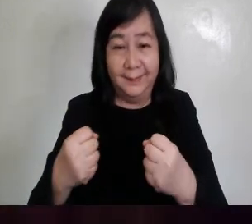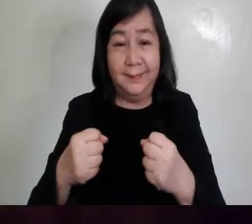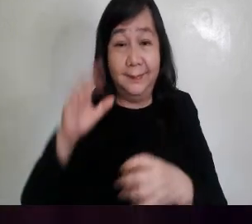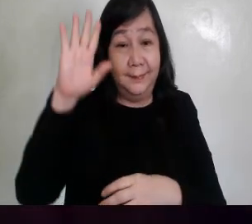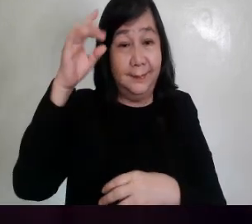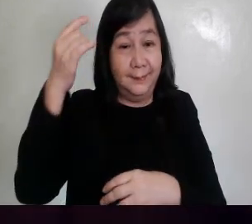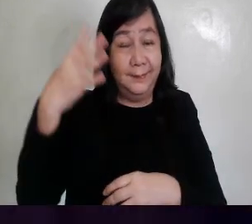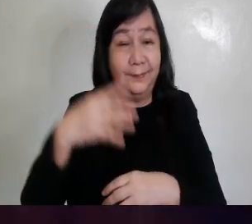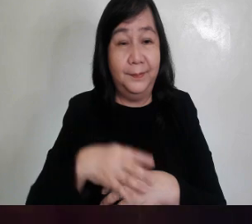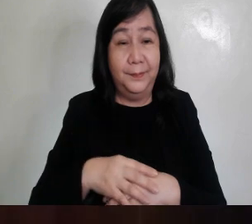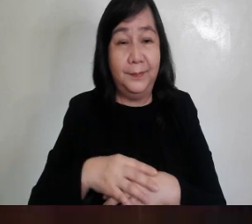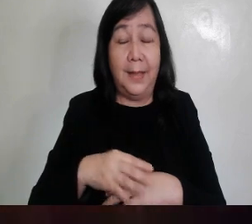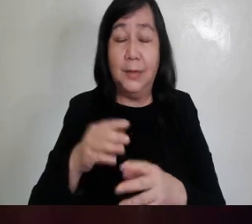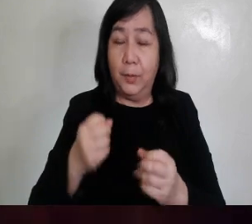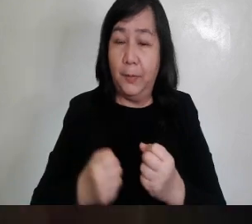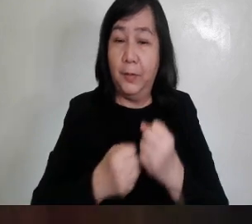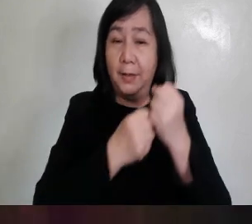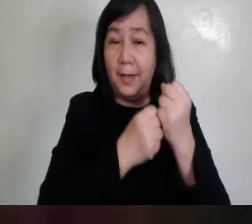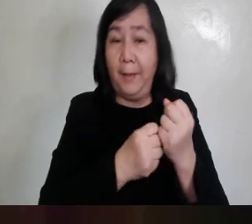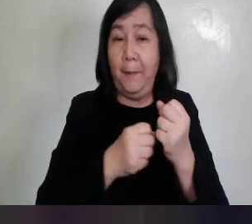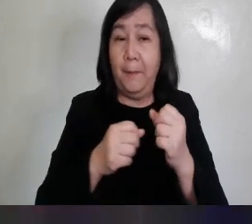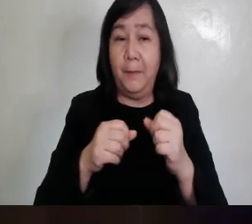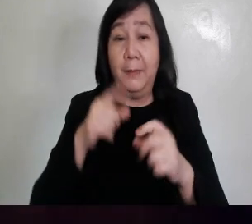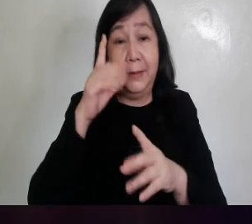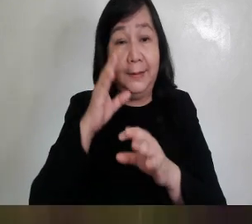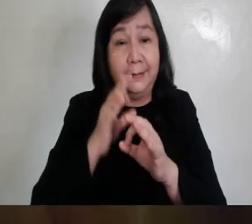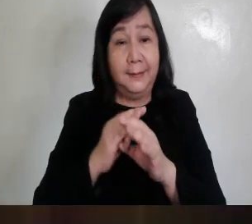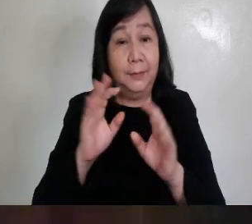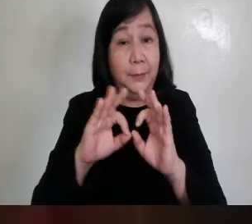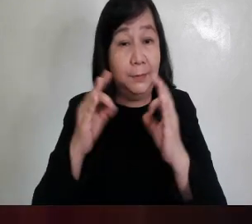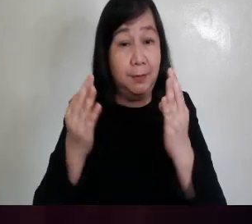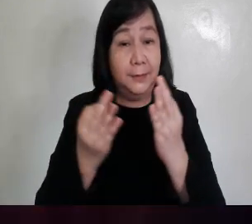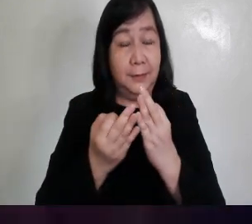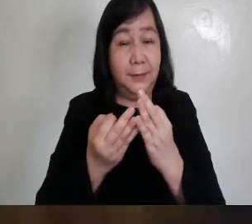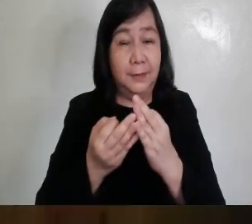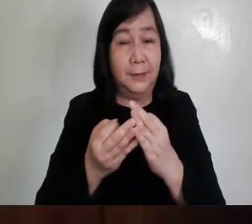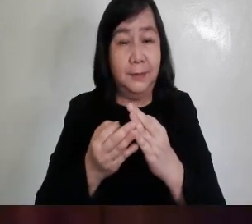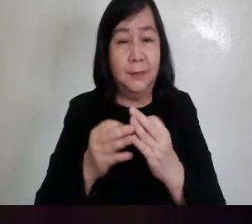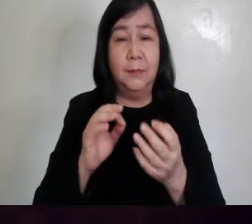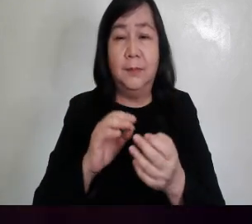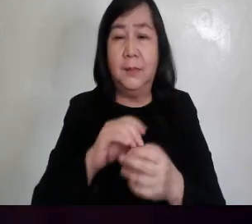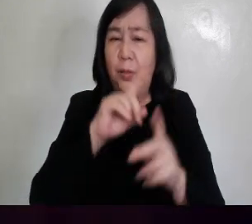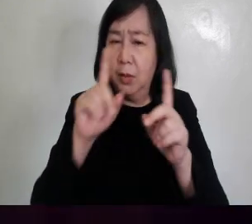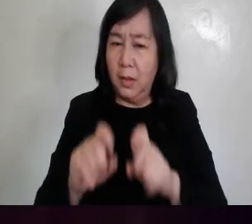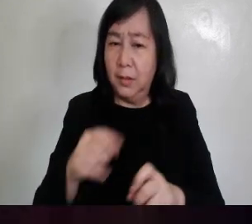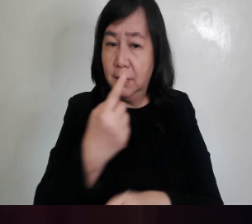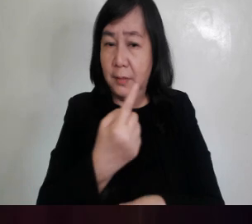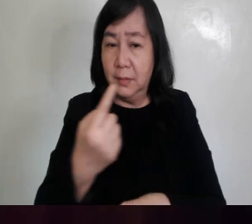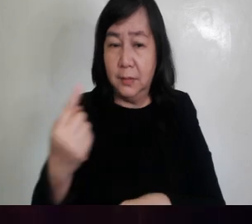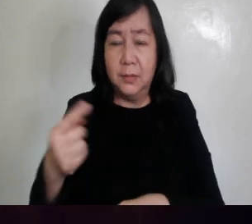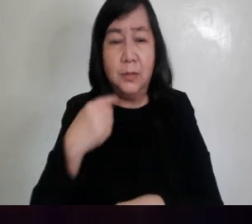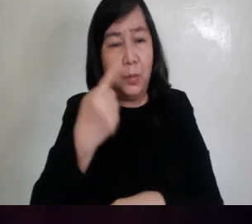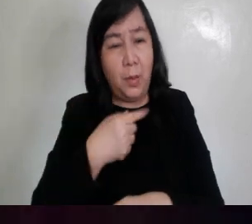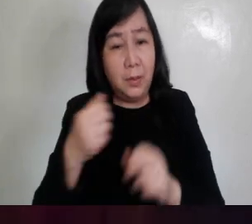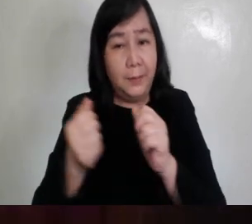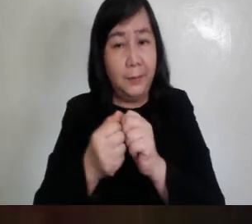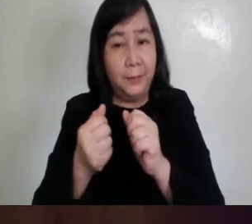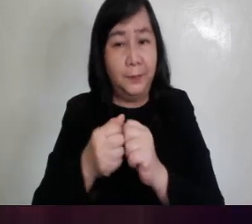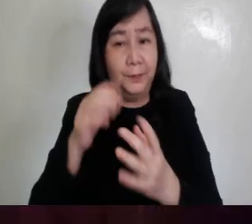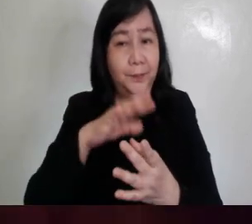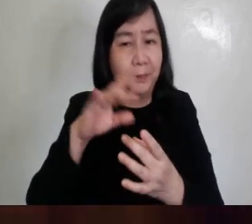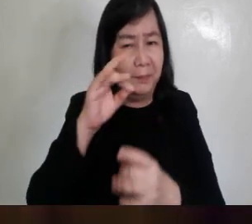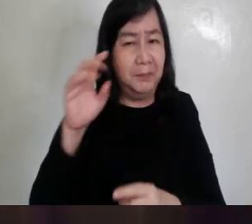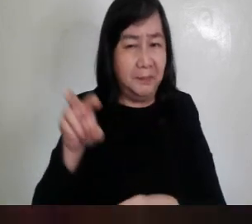ng suporta ng ating pananampalatayang pamilya. Tanungin natin ang ating mga sarili, sino ang kasama natin sa